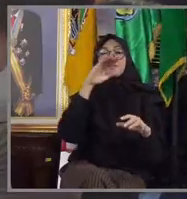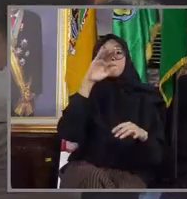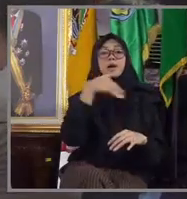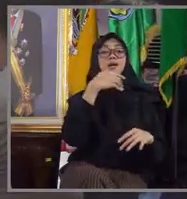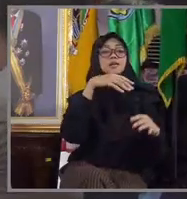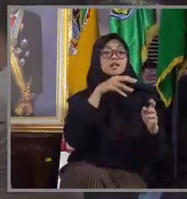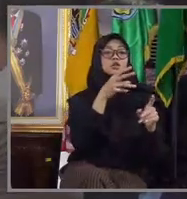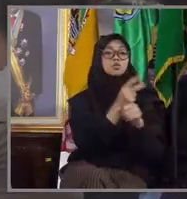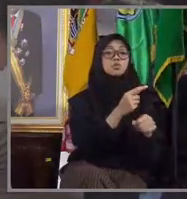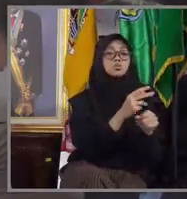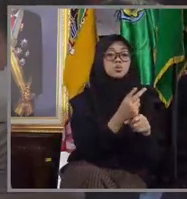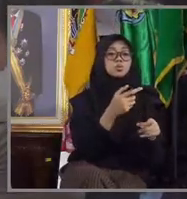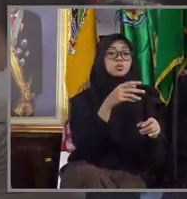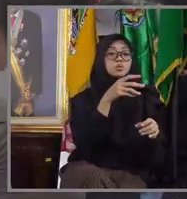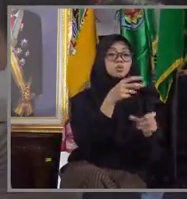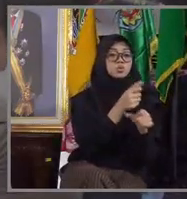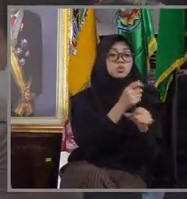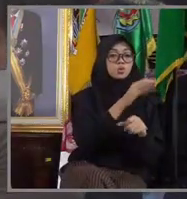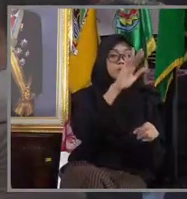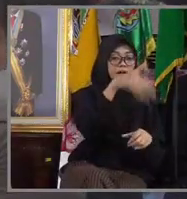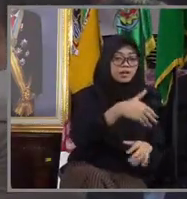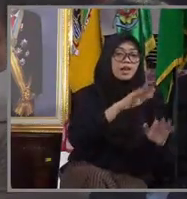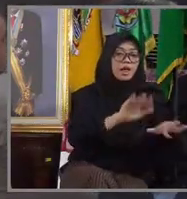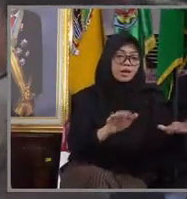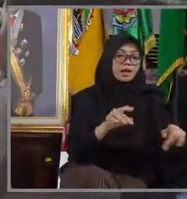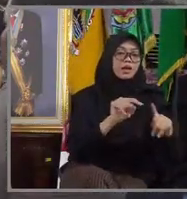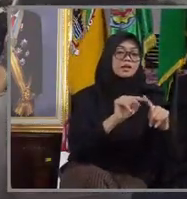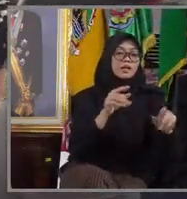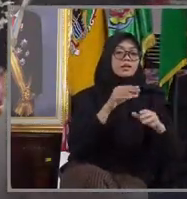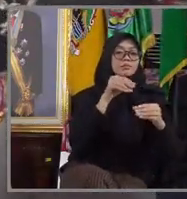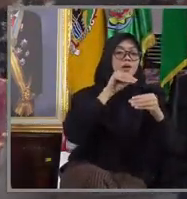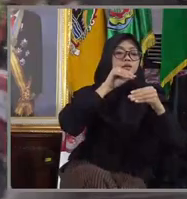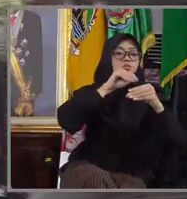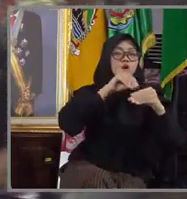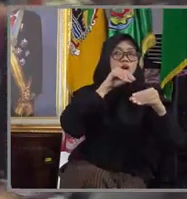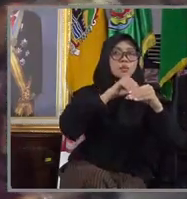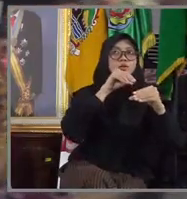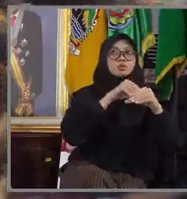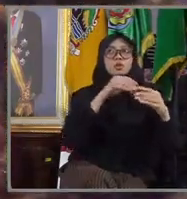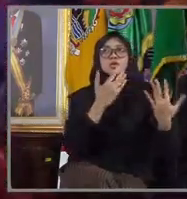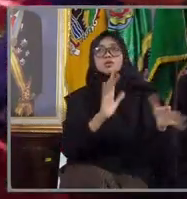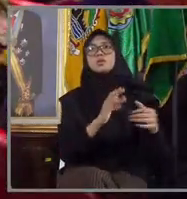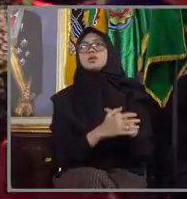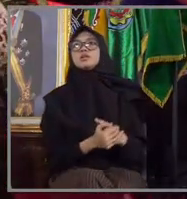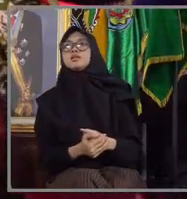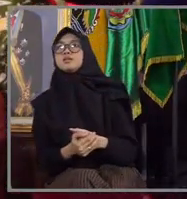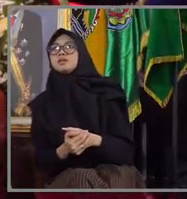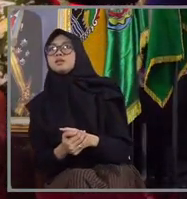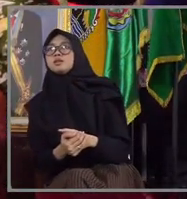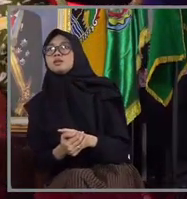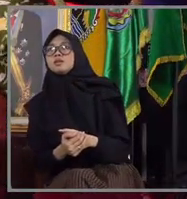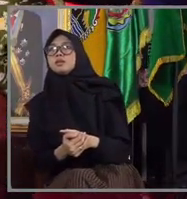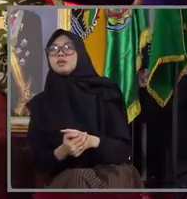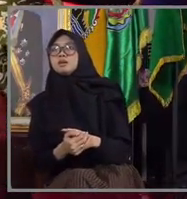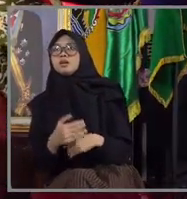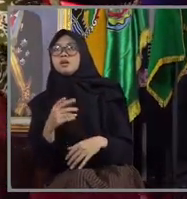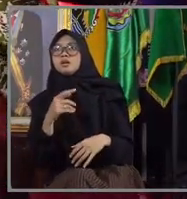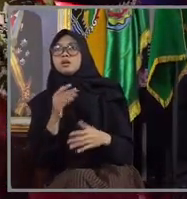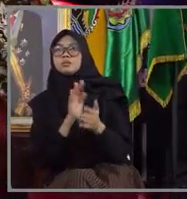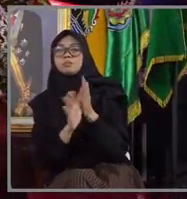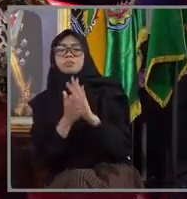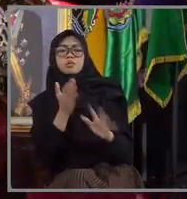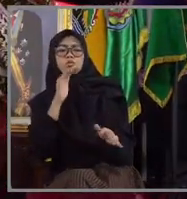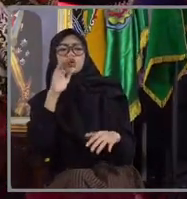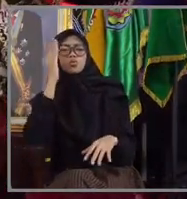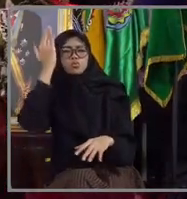diberikan sanksi dan diberikan masukkan Oh udah kamu pernah melakukan kayak gitu nggak Oh belum ya pernah satu